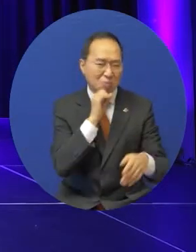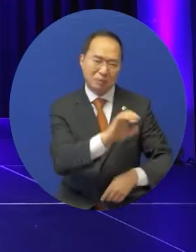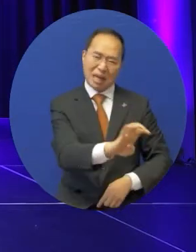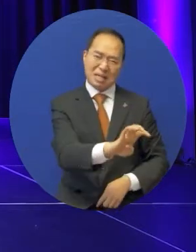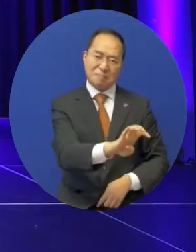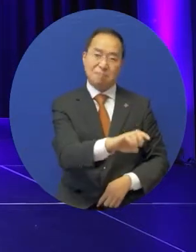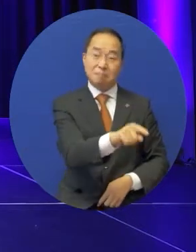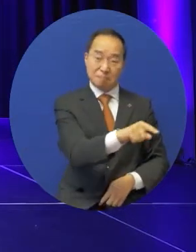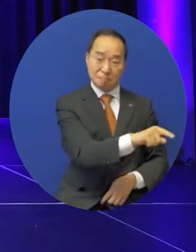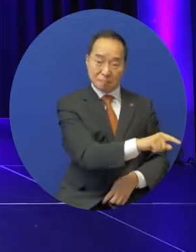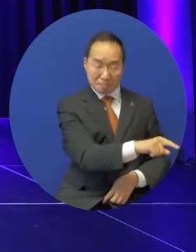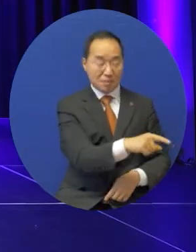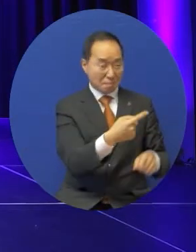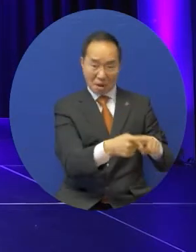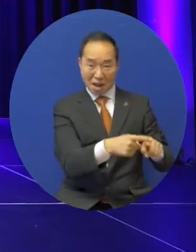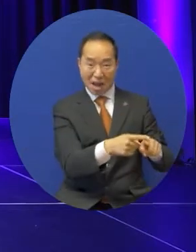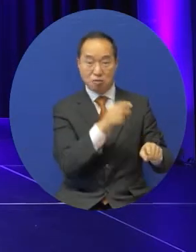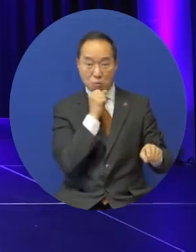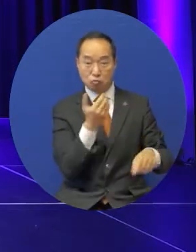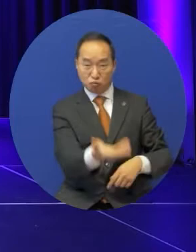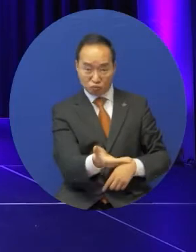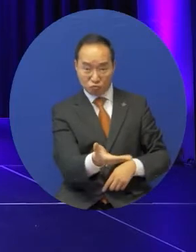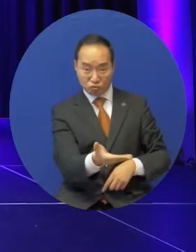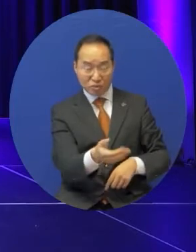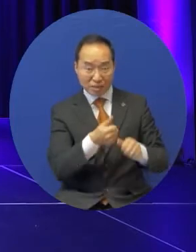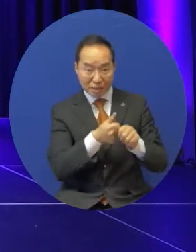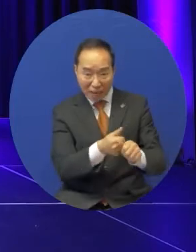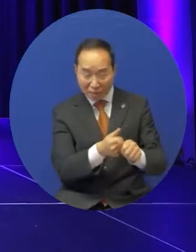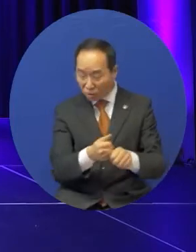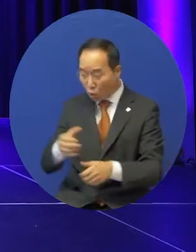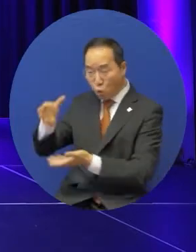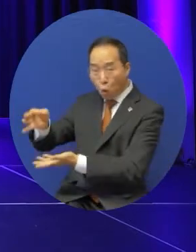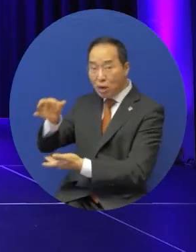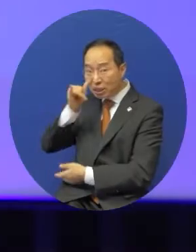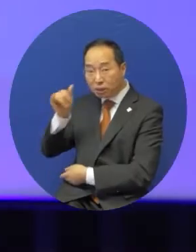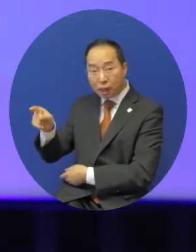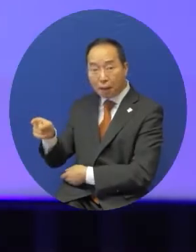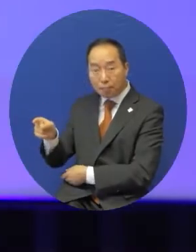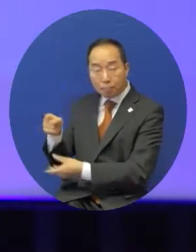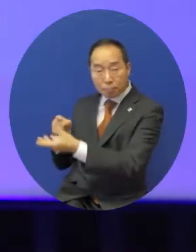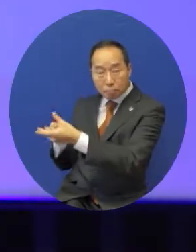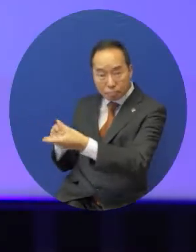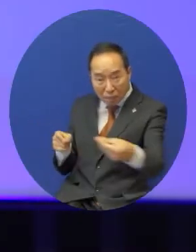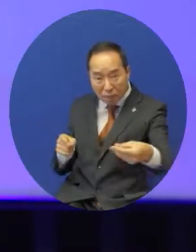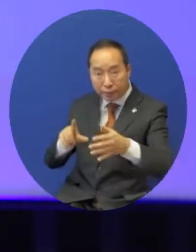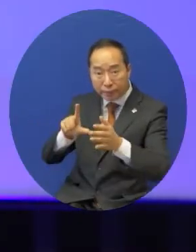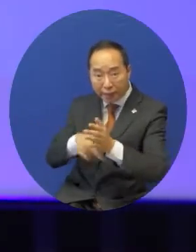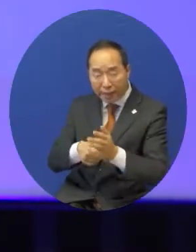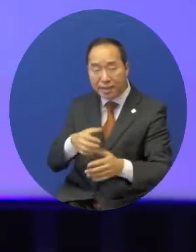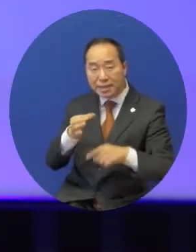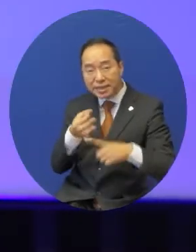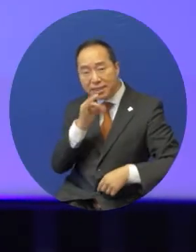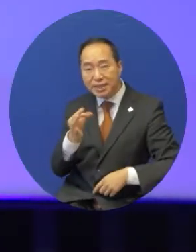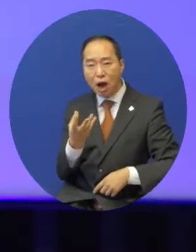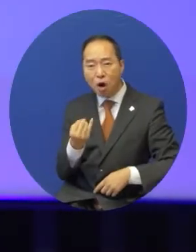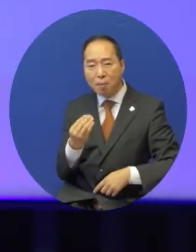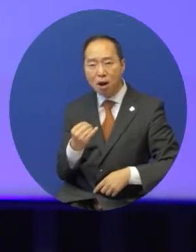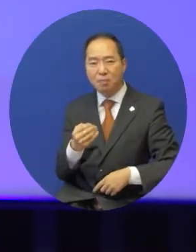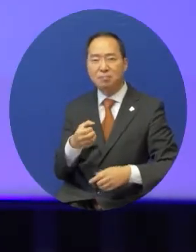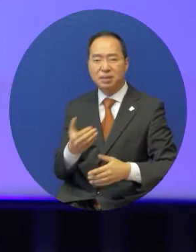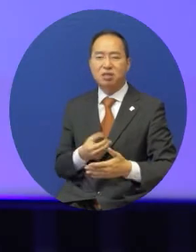뭐 이런 식으로 신용 평가를 하면 거기에 대해서 이자율을 정해지게 되거든요. 그러면 이제 투자자는 나는